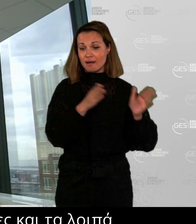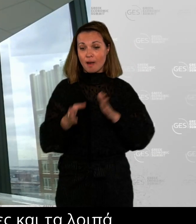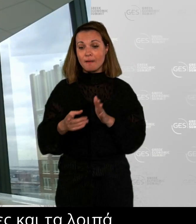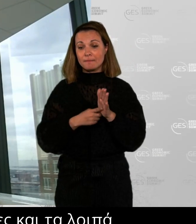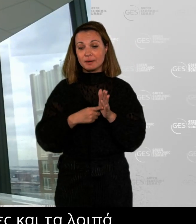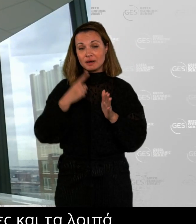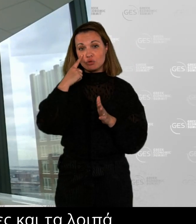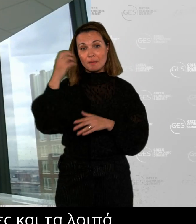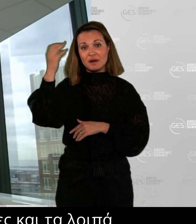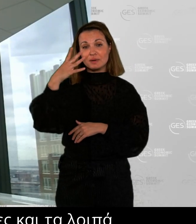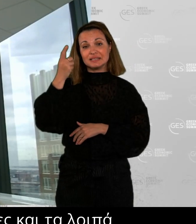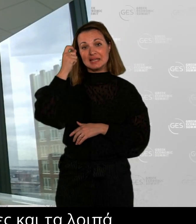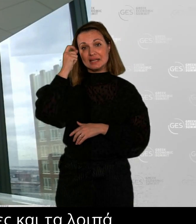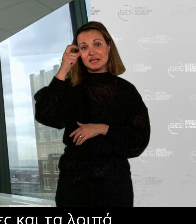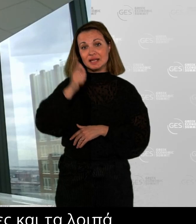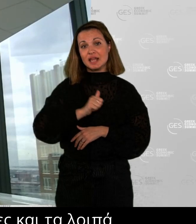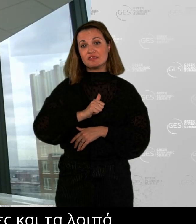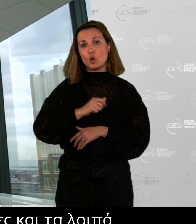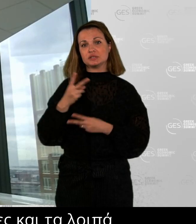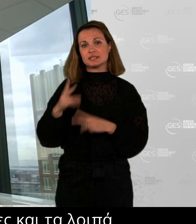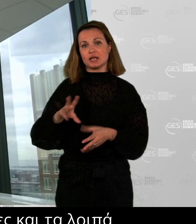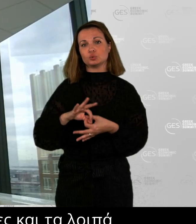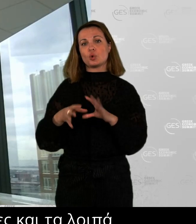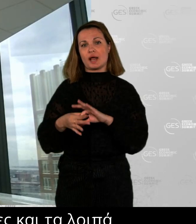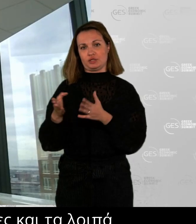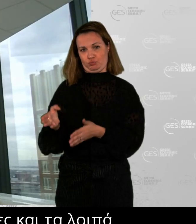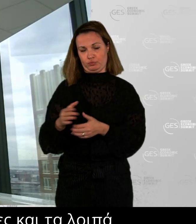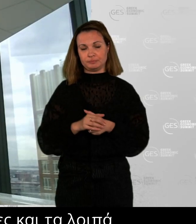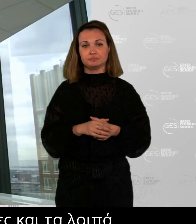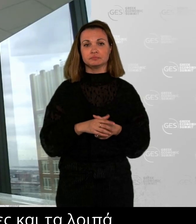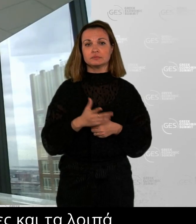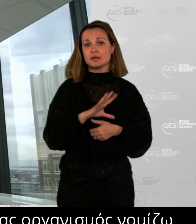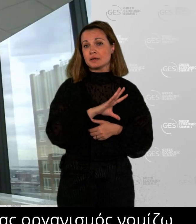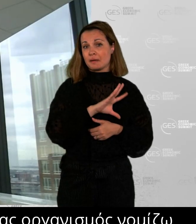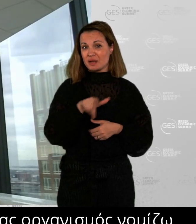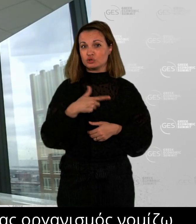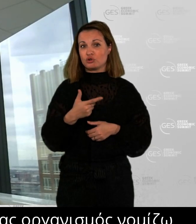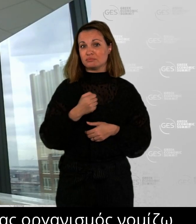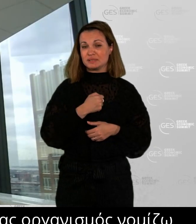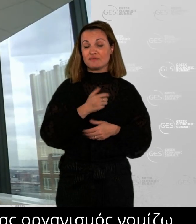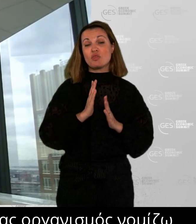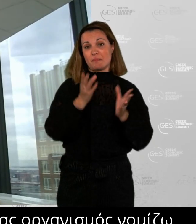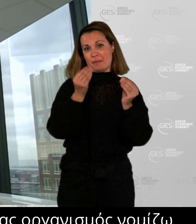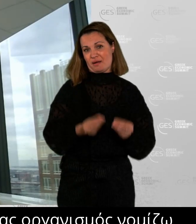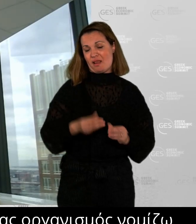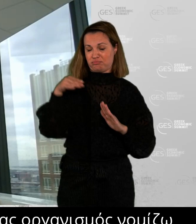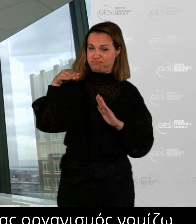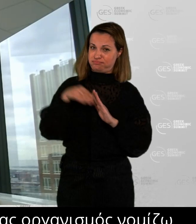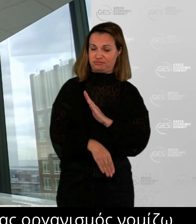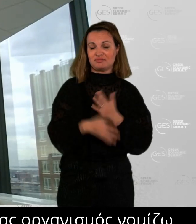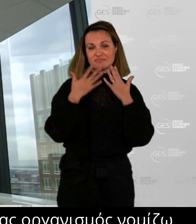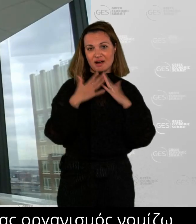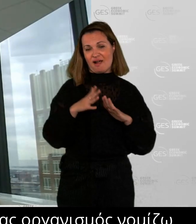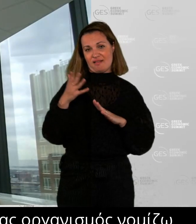οργανισμός. Νομίζω είμαστε τραγικοί στα νούμερα μέχρι στιγμής. Δυστυχώς δεν νομίζω ότι είμαστε καλά. Είμαστε τραγικά. Δηλαδή, αν